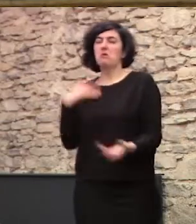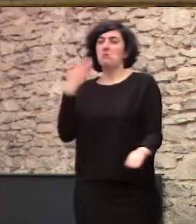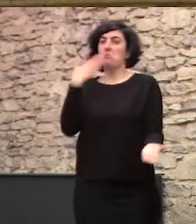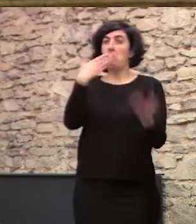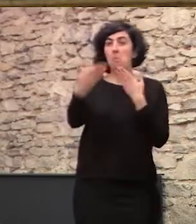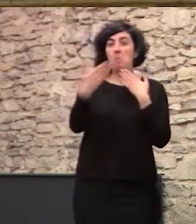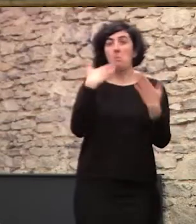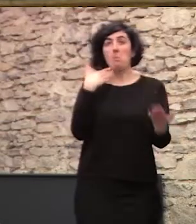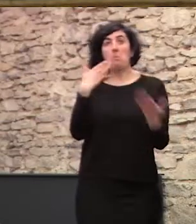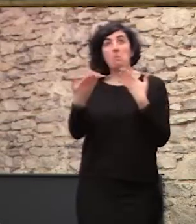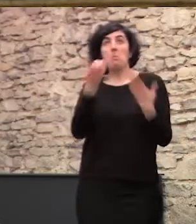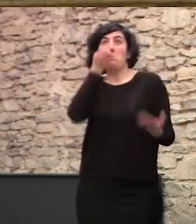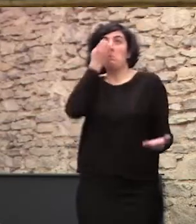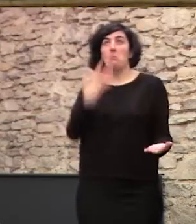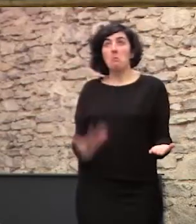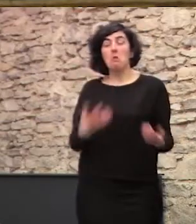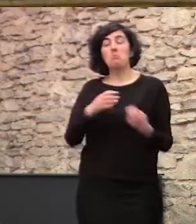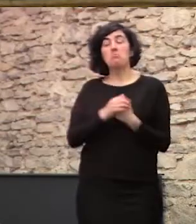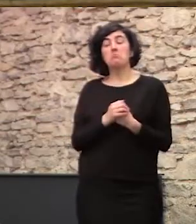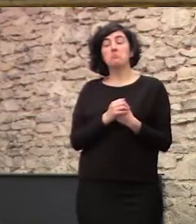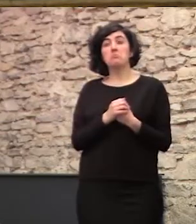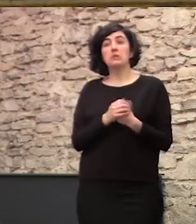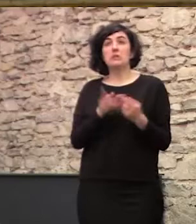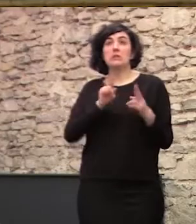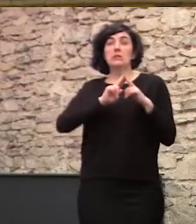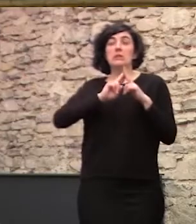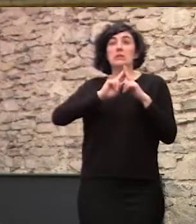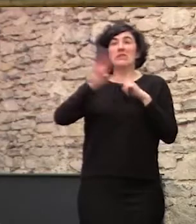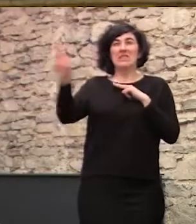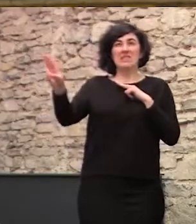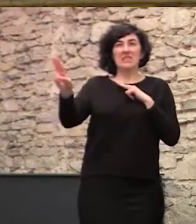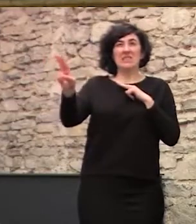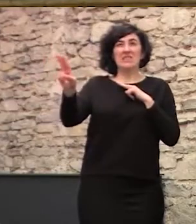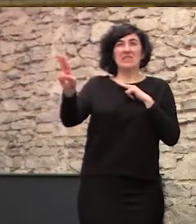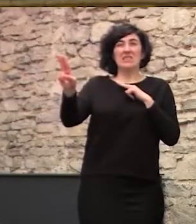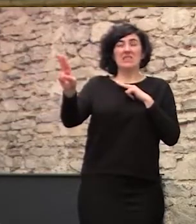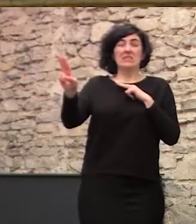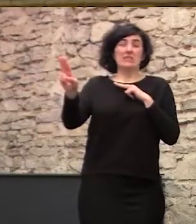elkarrezketetan oso ondo, eta erantzuten,